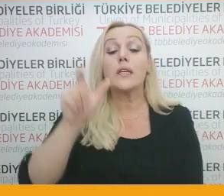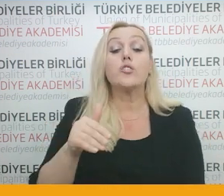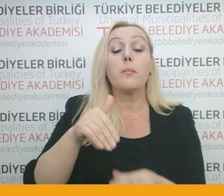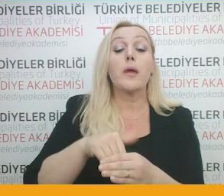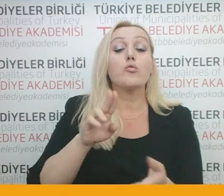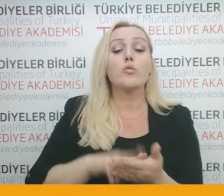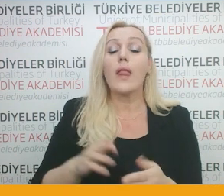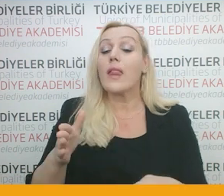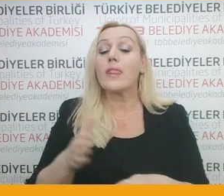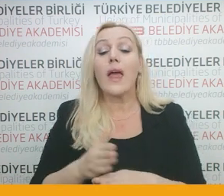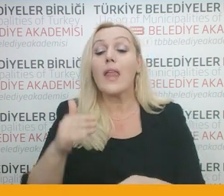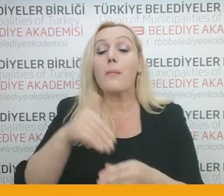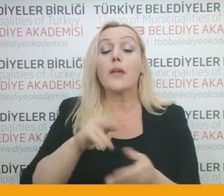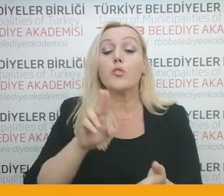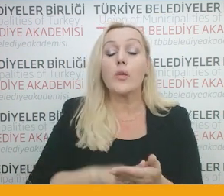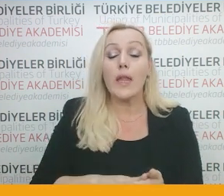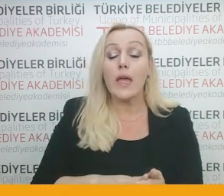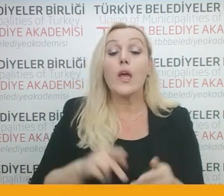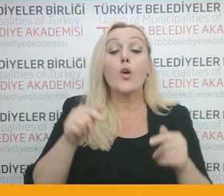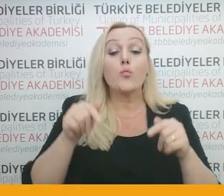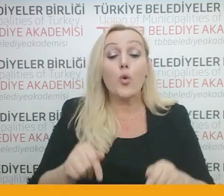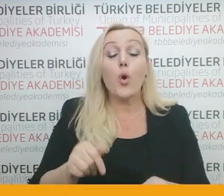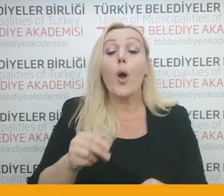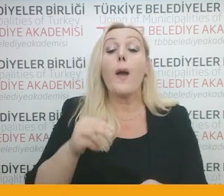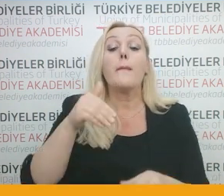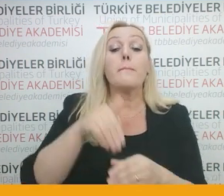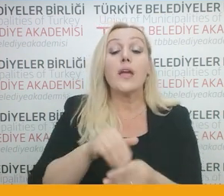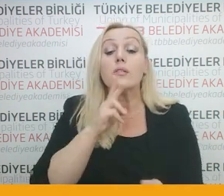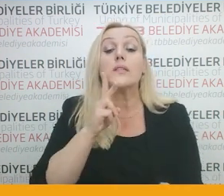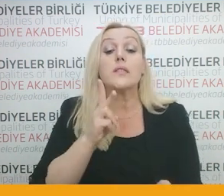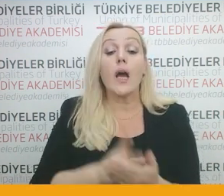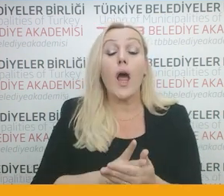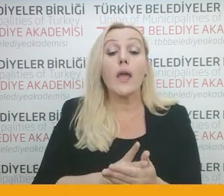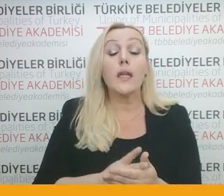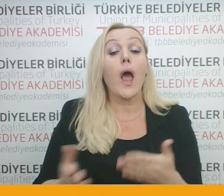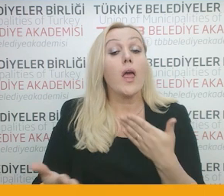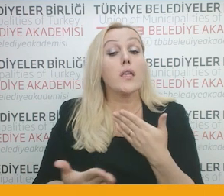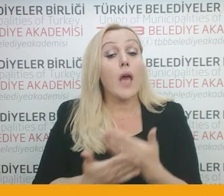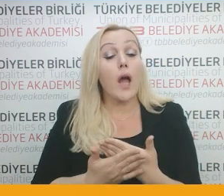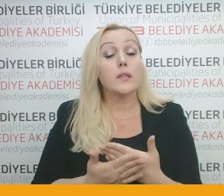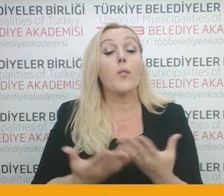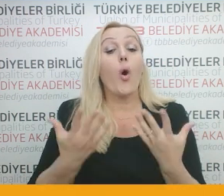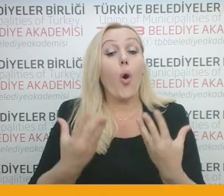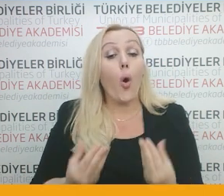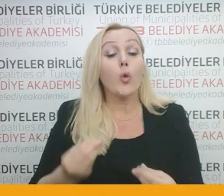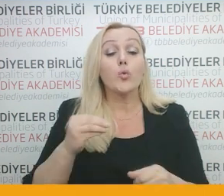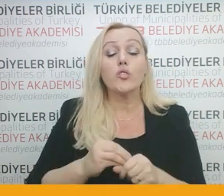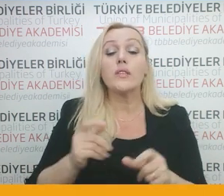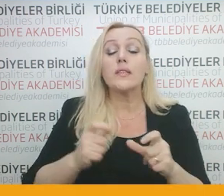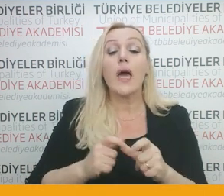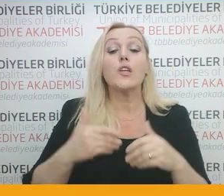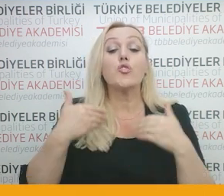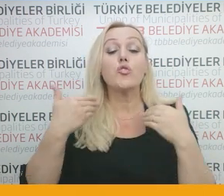üyeleri sorumlu? Çünkü meclis kararı ile bu nakdi yardım gerçekleşmiş. Dolayısıyla Sayıştay meclis üyelerini